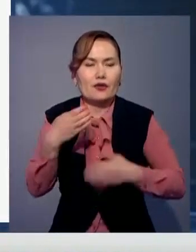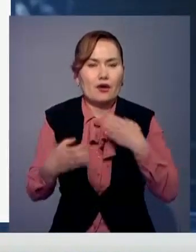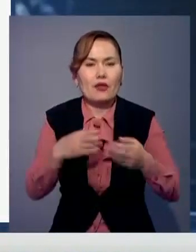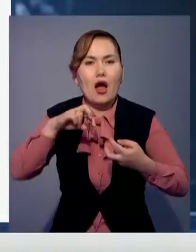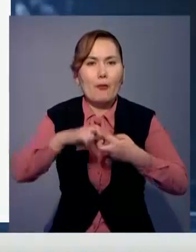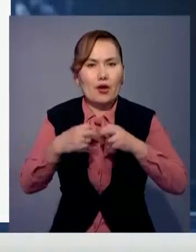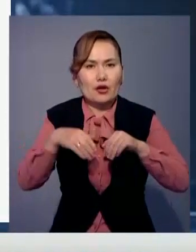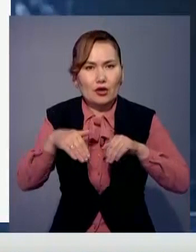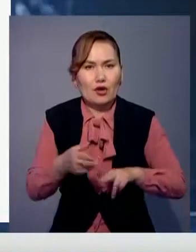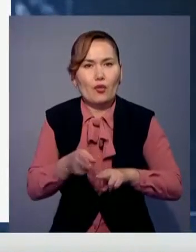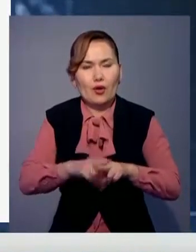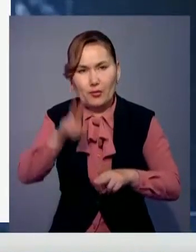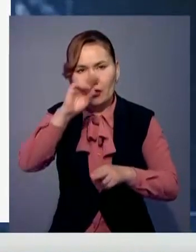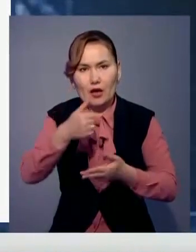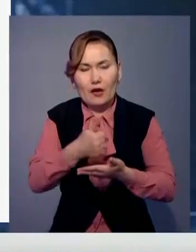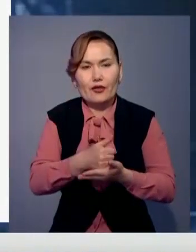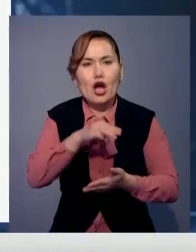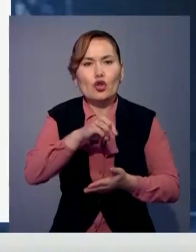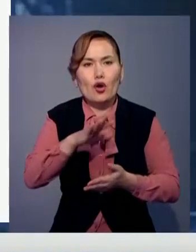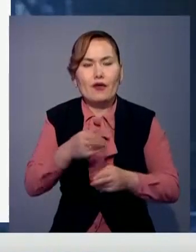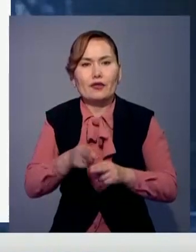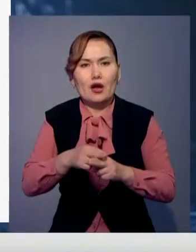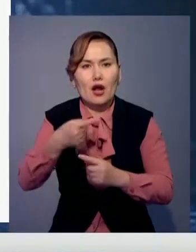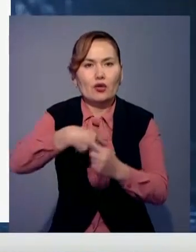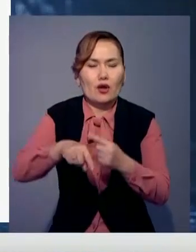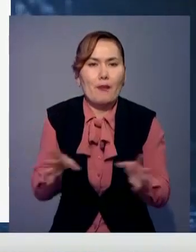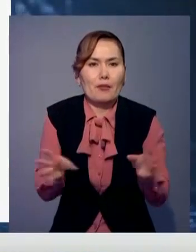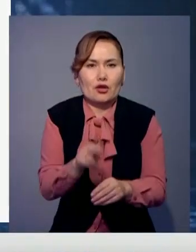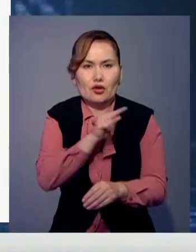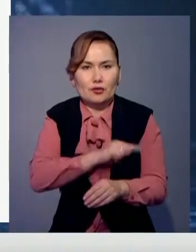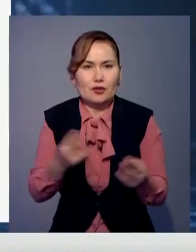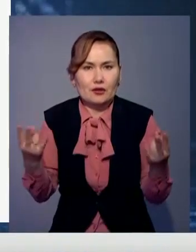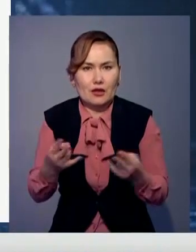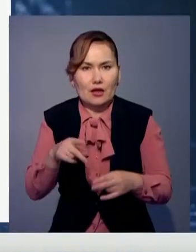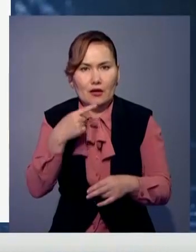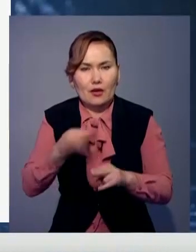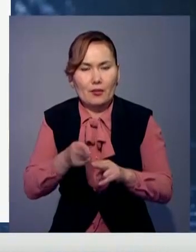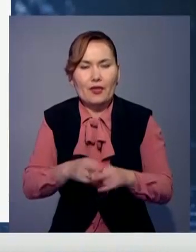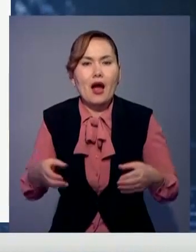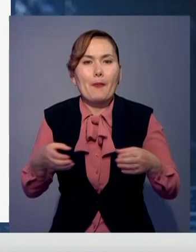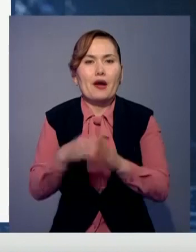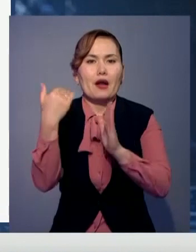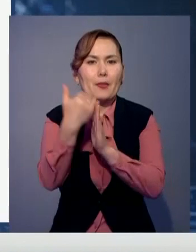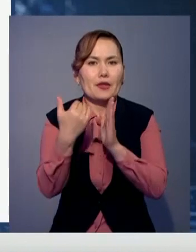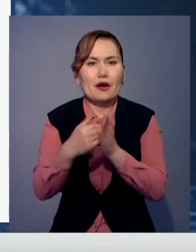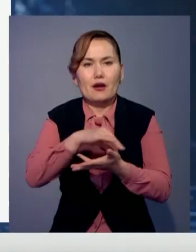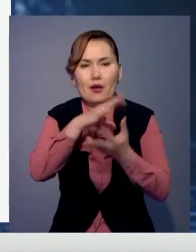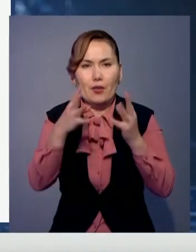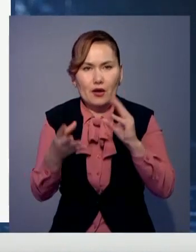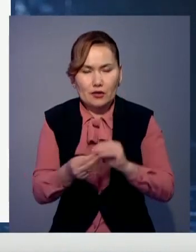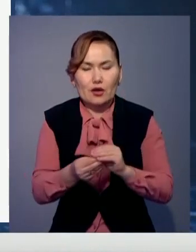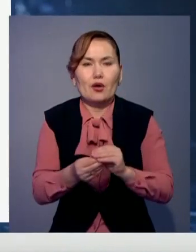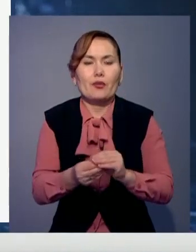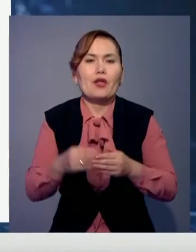баса назар аударып, мемлекет басшысы Қасым-Жомарт Тоқаевтың төңірегінде топтасуы тиіс деді. Сонда ақ партияның бағдарламалар нәтижесінде қол